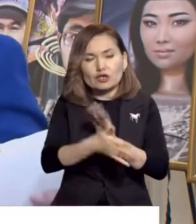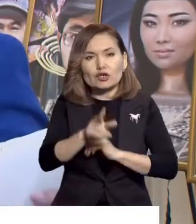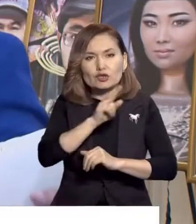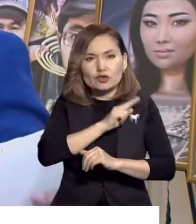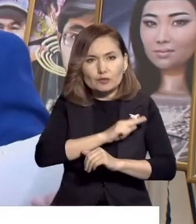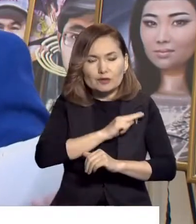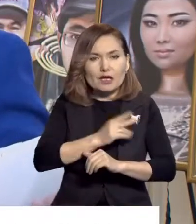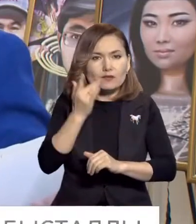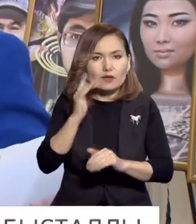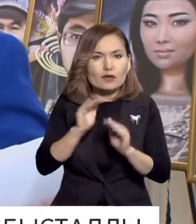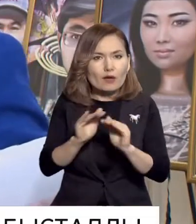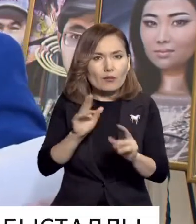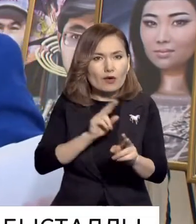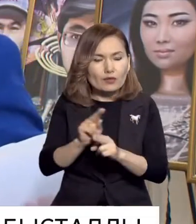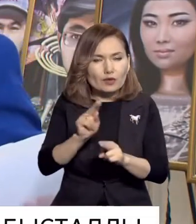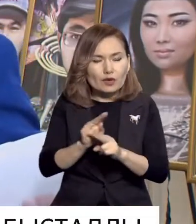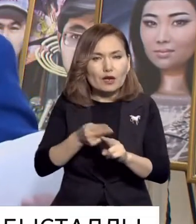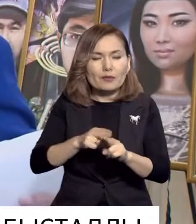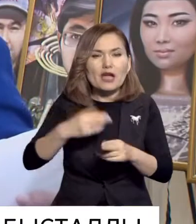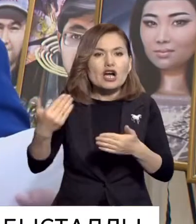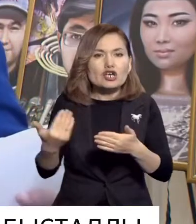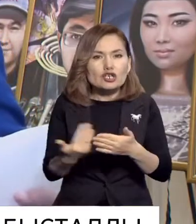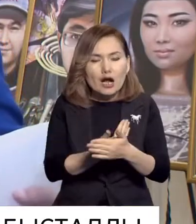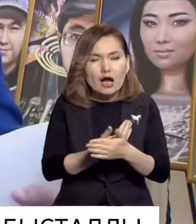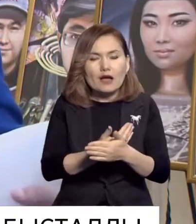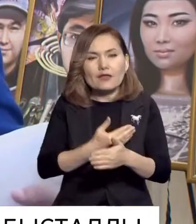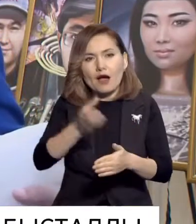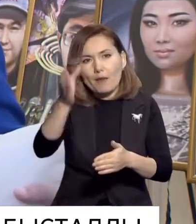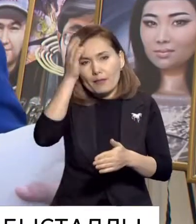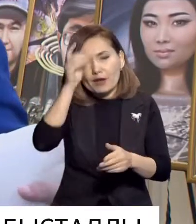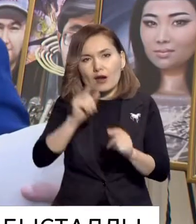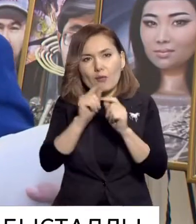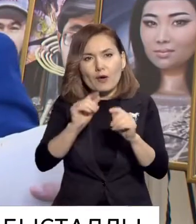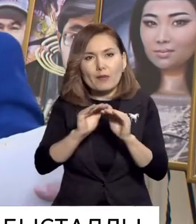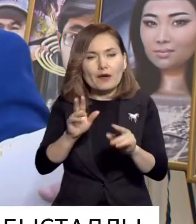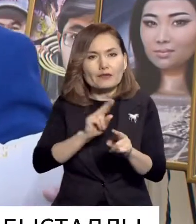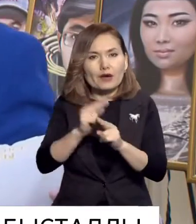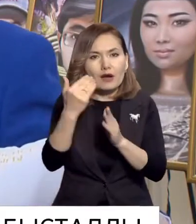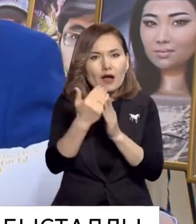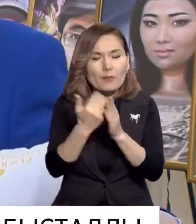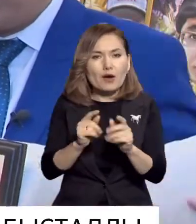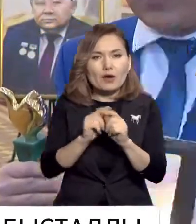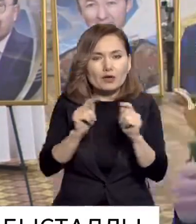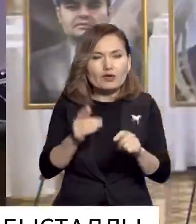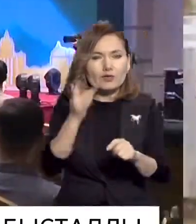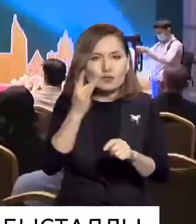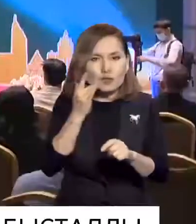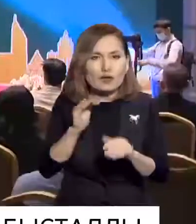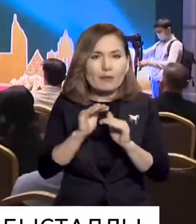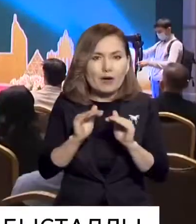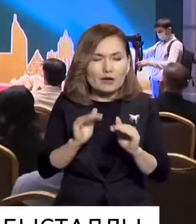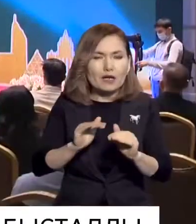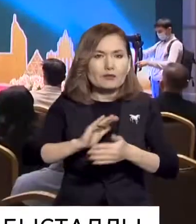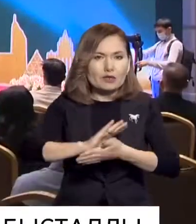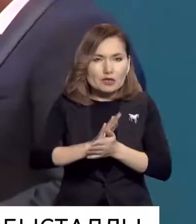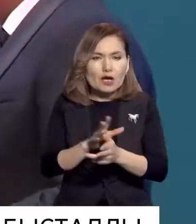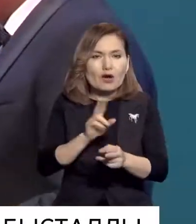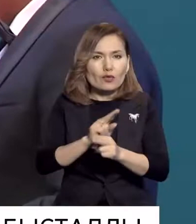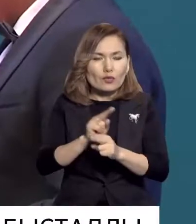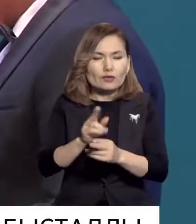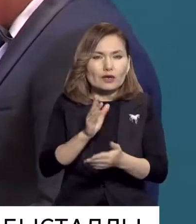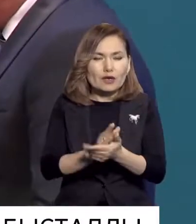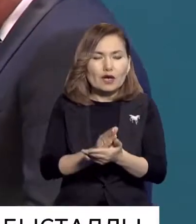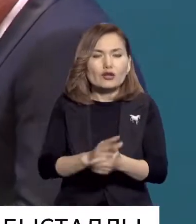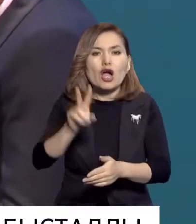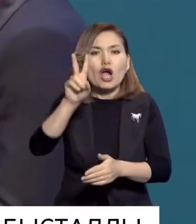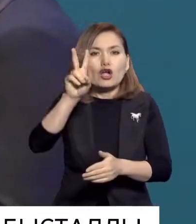жүргізіп, жаңартылған білім беру бағдарламаларын жүзеге асырып жатырмыз. Еңбек нарығымен тығыз жұмыс жасаймыз. Байқауда 10 аталым бойынша